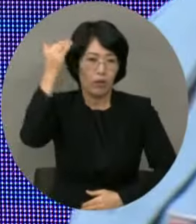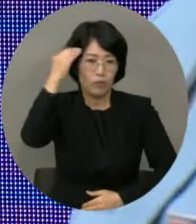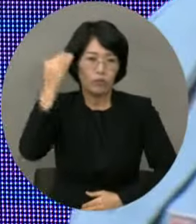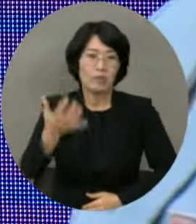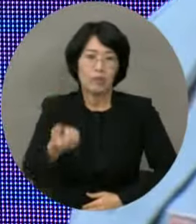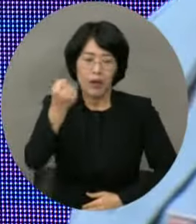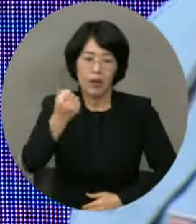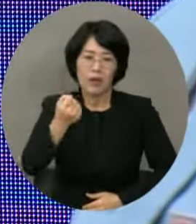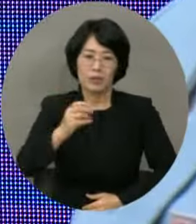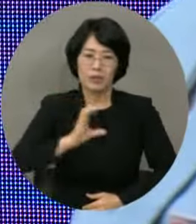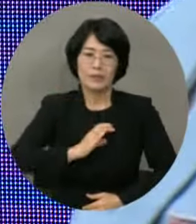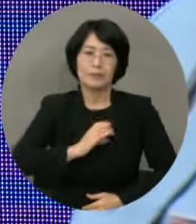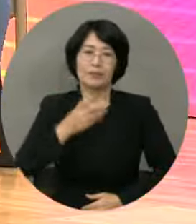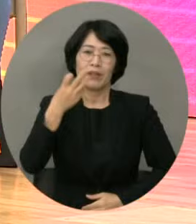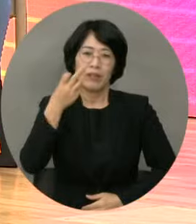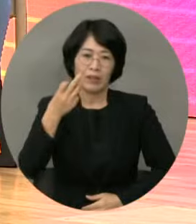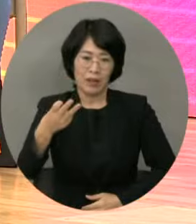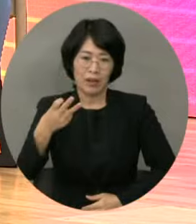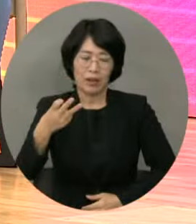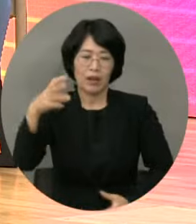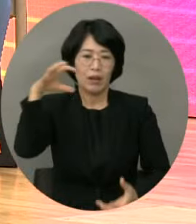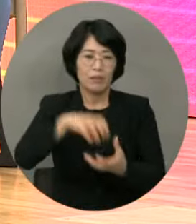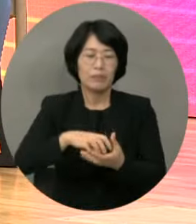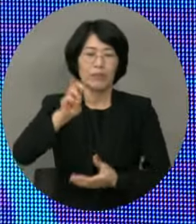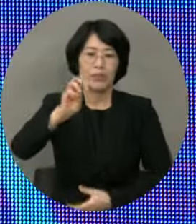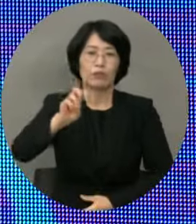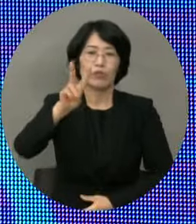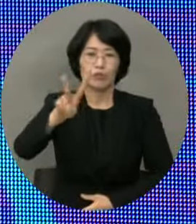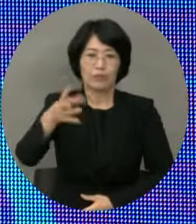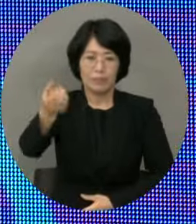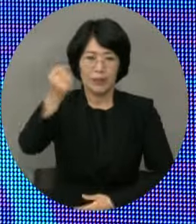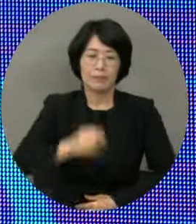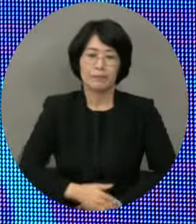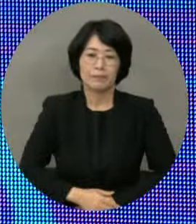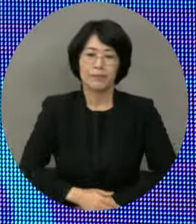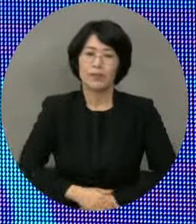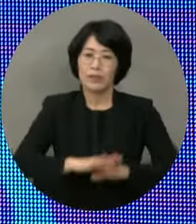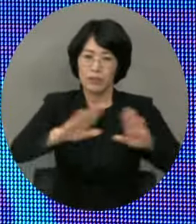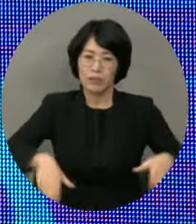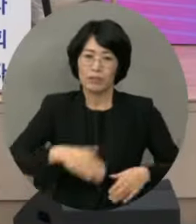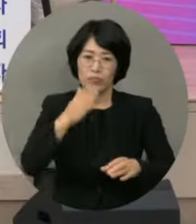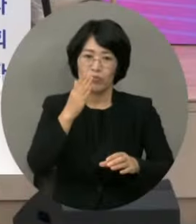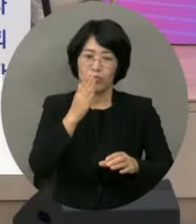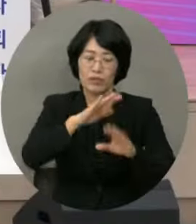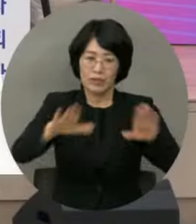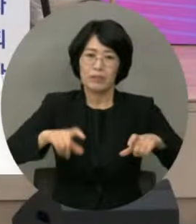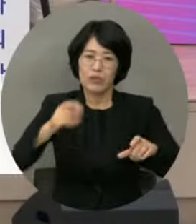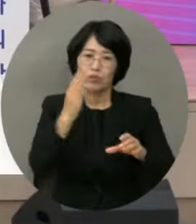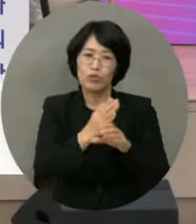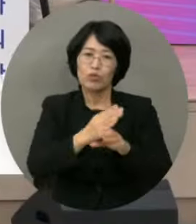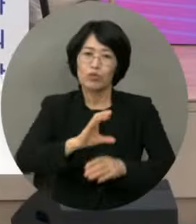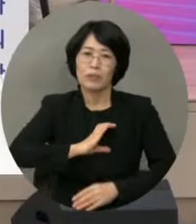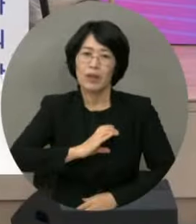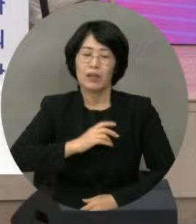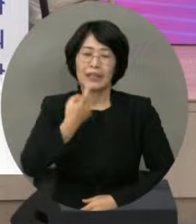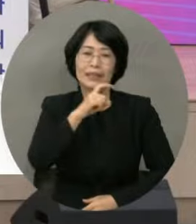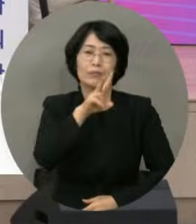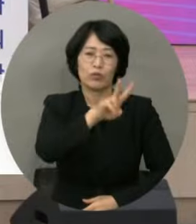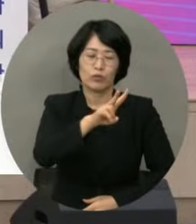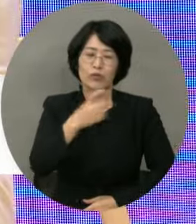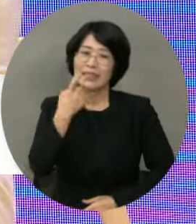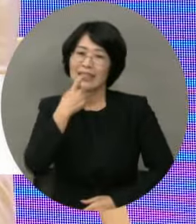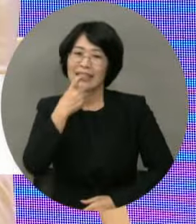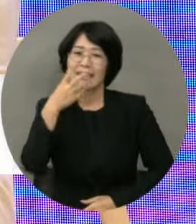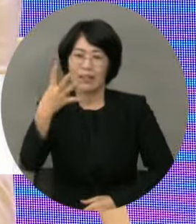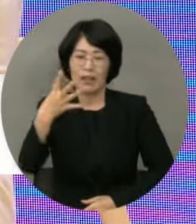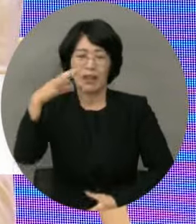획득한 메달은 금메달 13개 등총 32개. 그중 전남의 선수들이 합작한 메달만 금메달 2개와